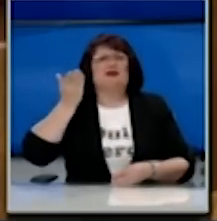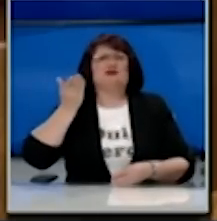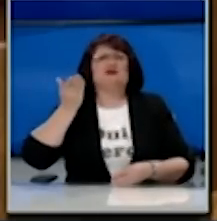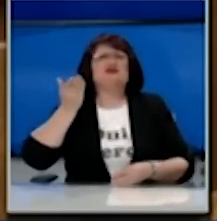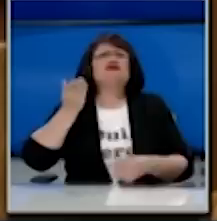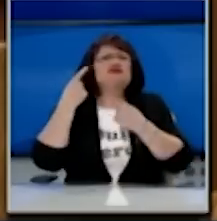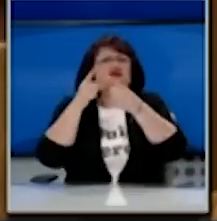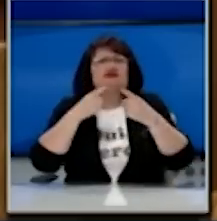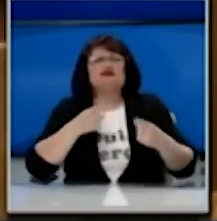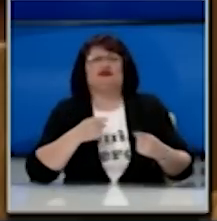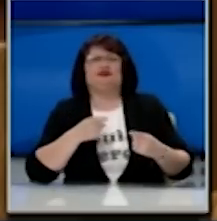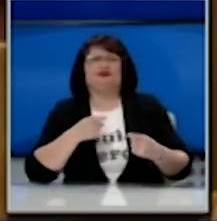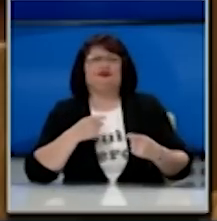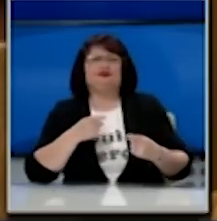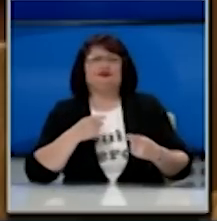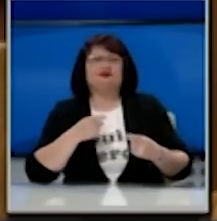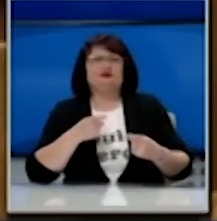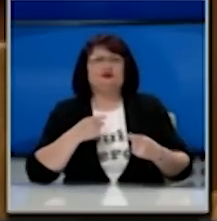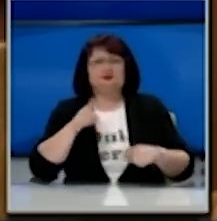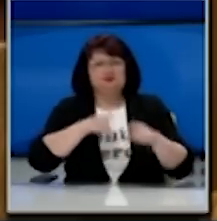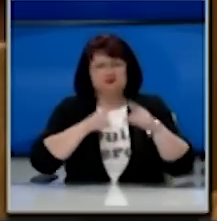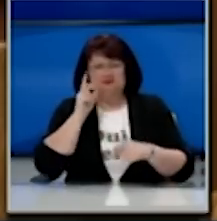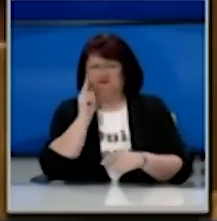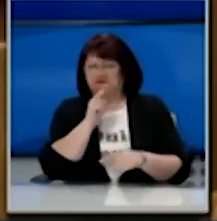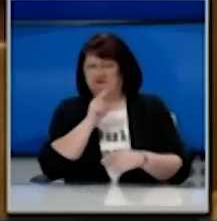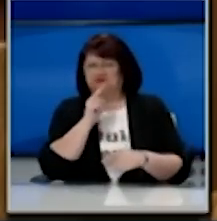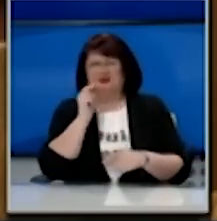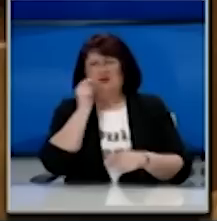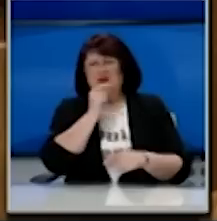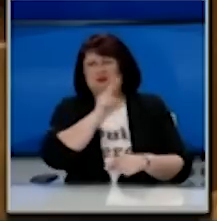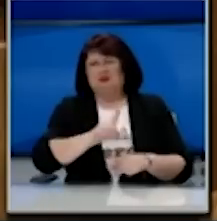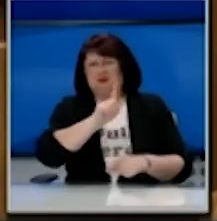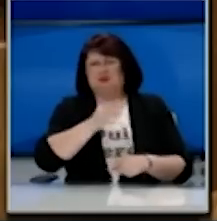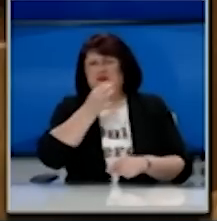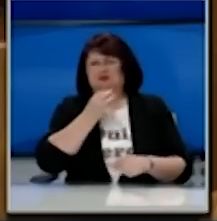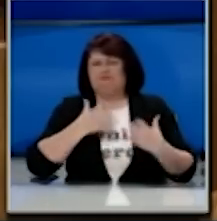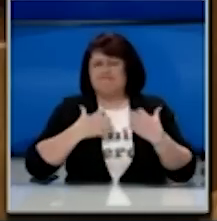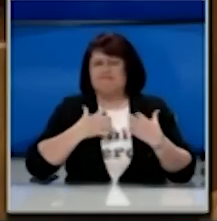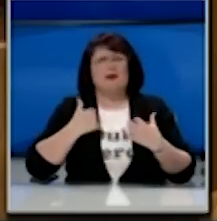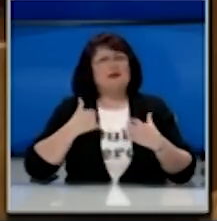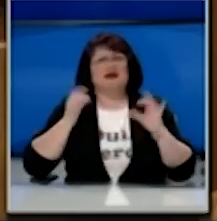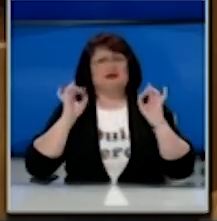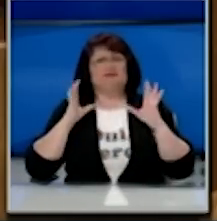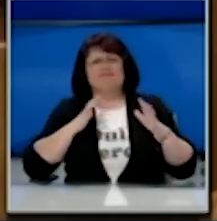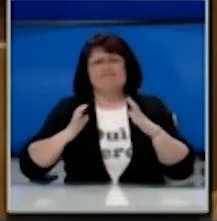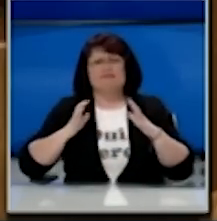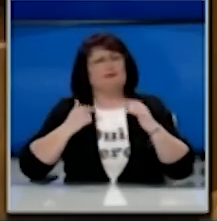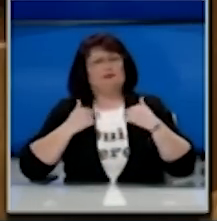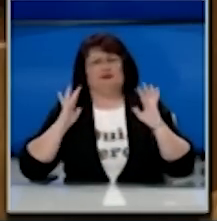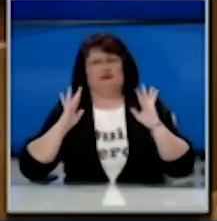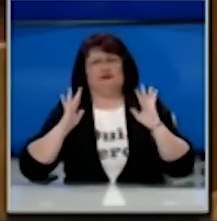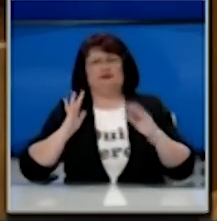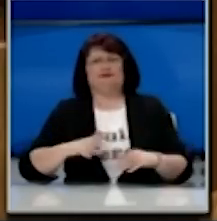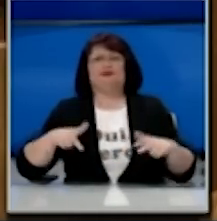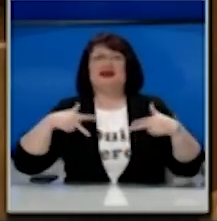εδώ μέσα. Όχι όμως εμάς. Λέτε ότι το κράτος δεν μπορεί να είναι παντού, γι' αυτό χρειάζεται